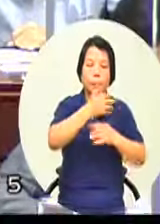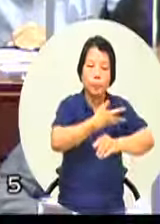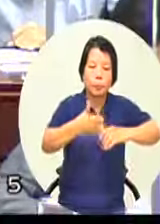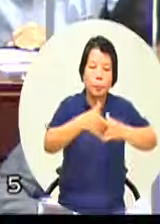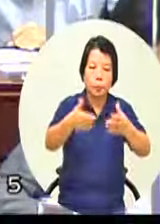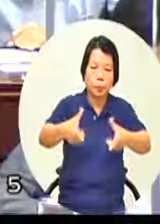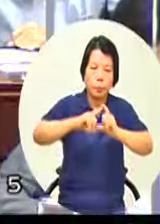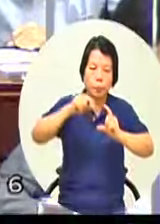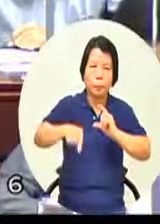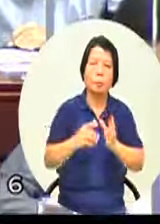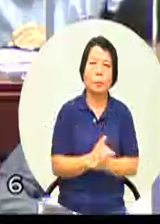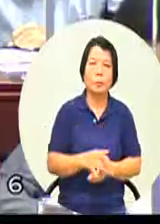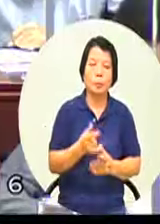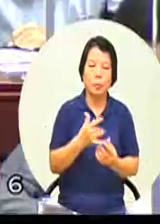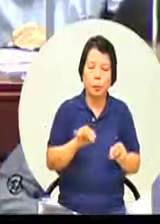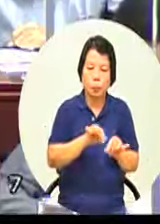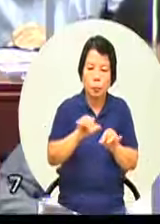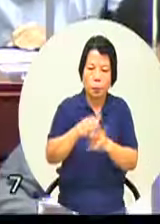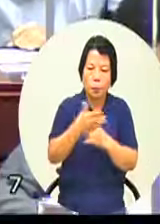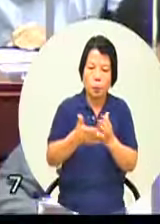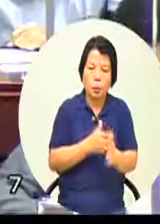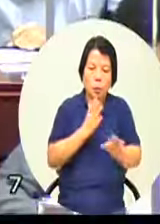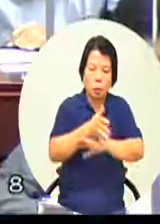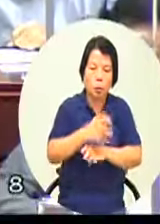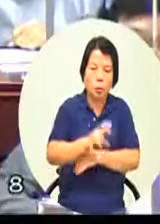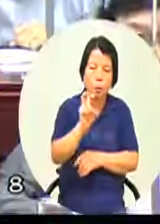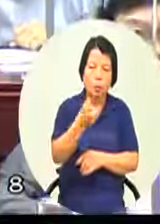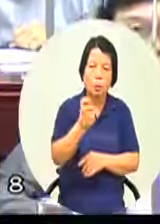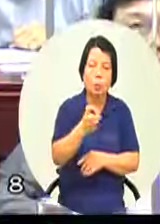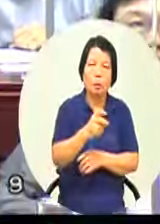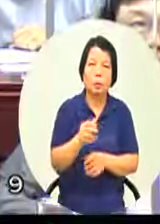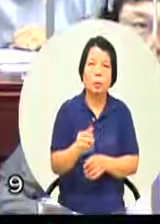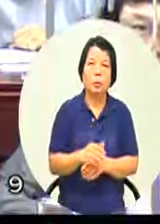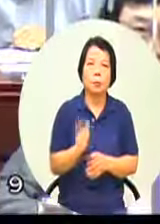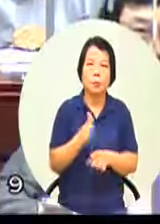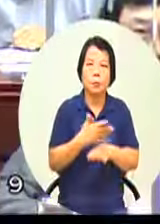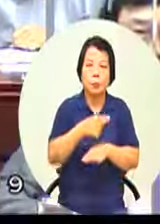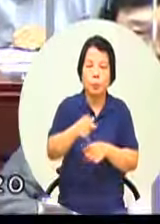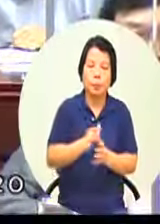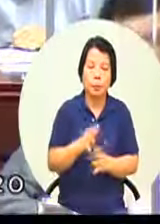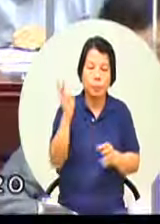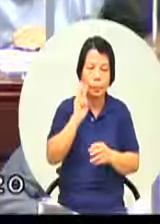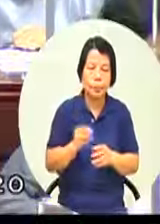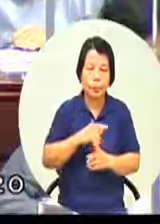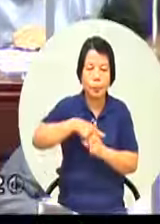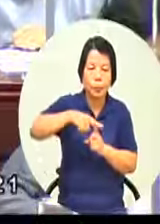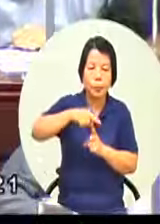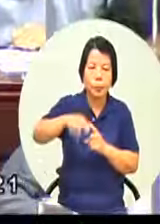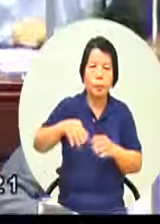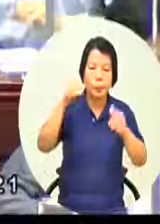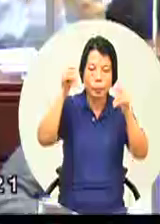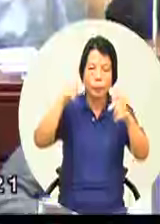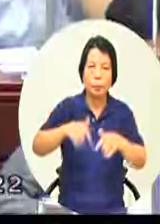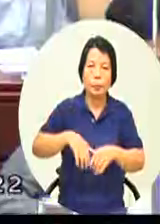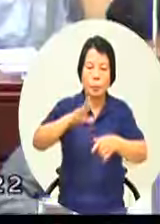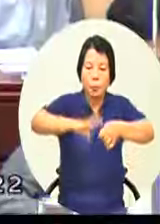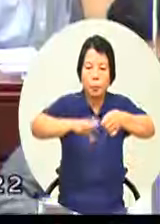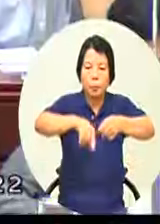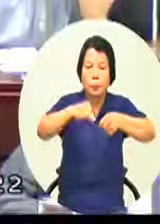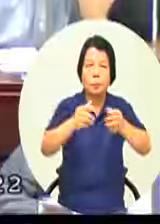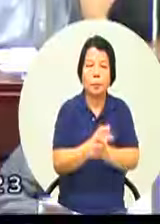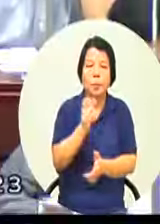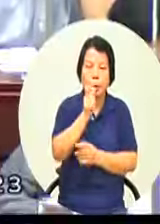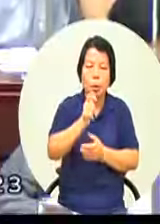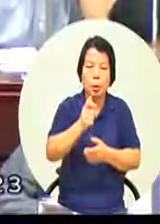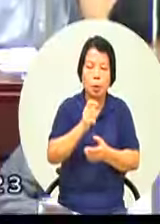湖流水呢，事实上它占的部分呢不会超过200万哈。那整体来讲，水质哈都是因为咱南部的水质，咱的硬度比较